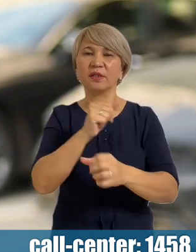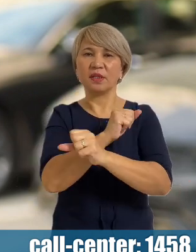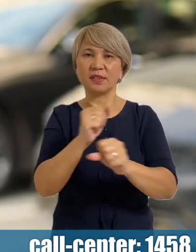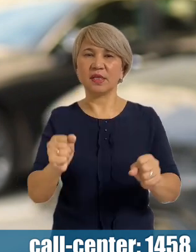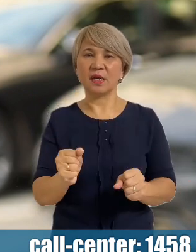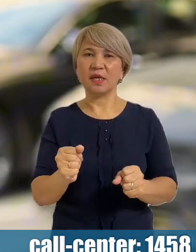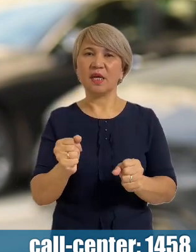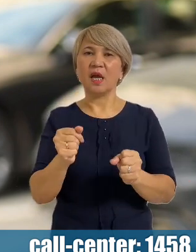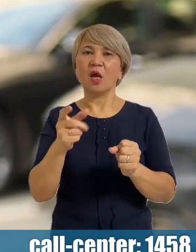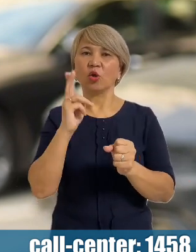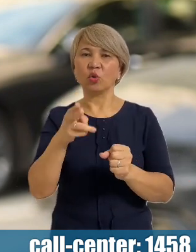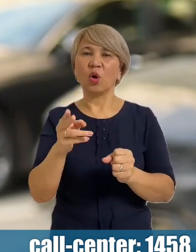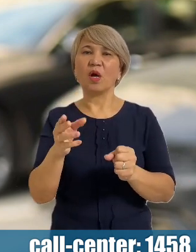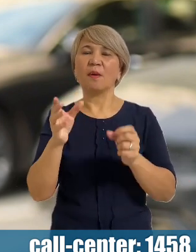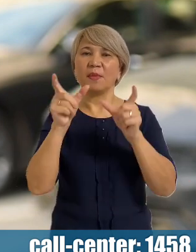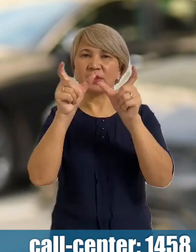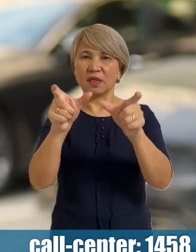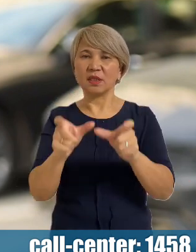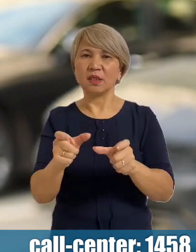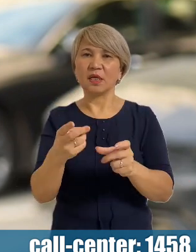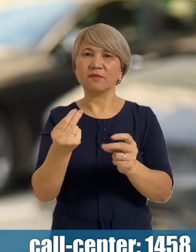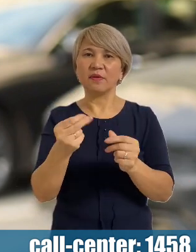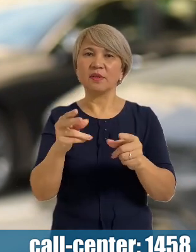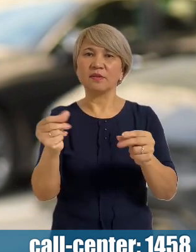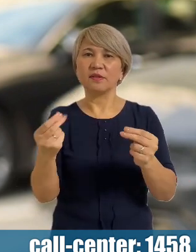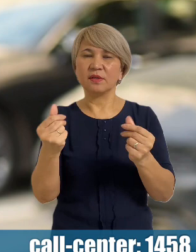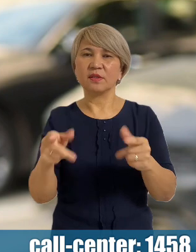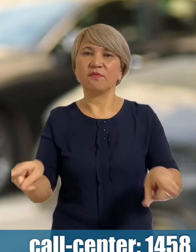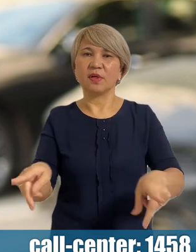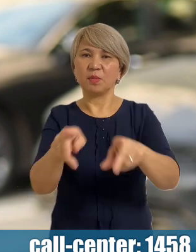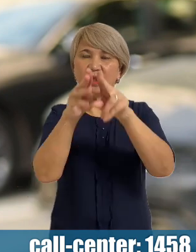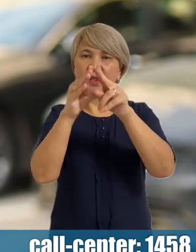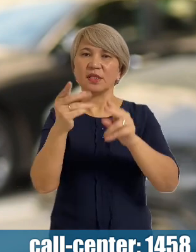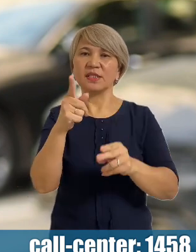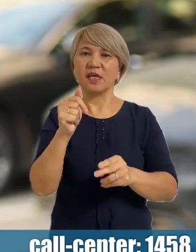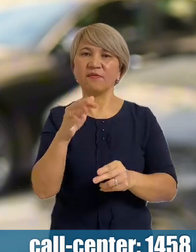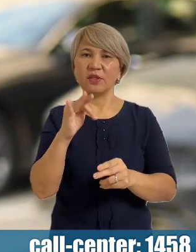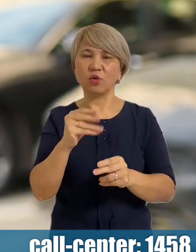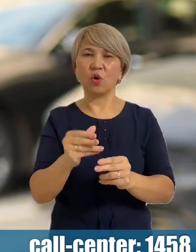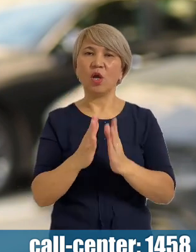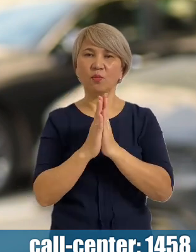информация разглашению не подлежит. Граждан, пострадавших от деятельности финансовой пирамиды